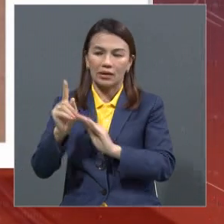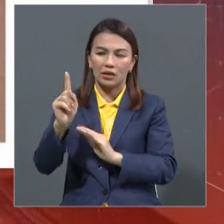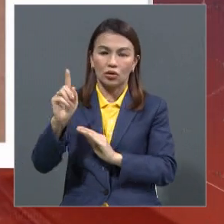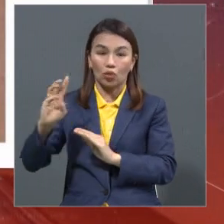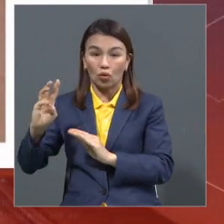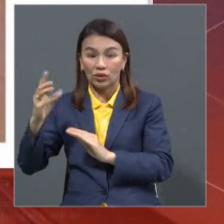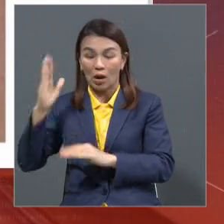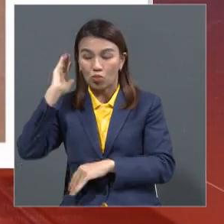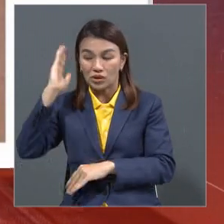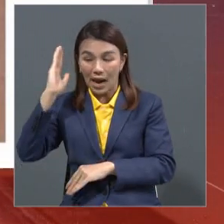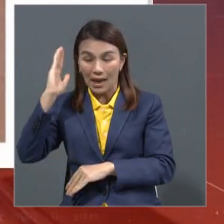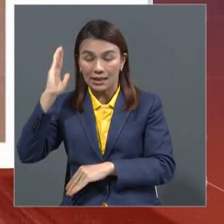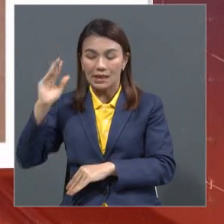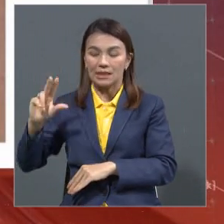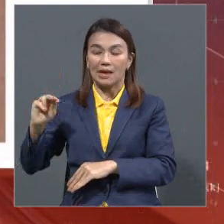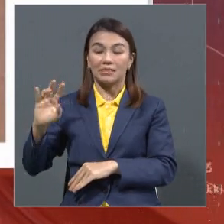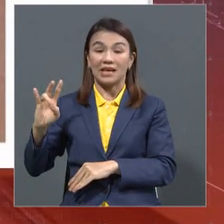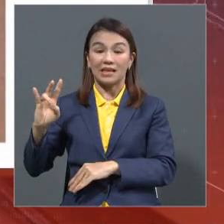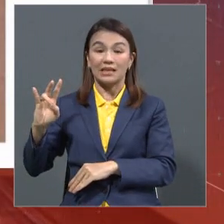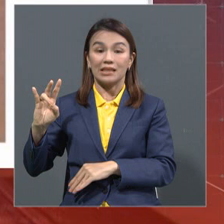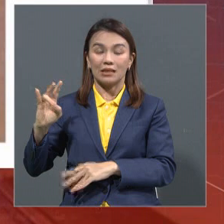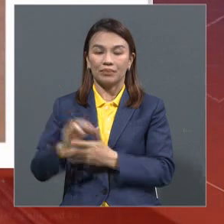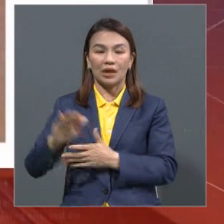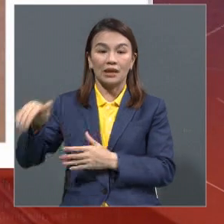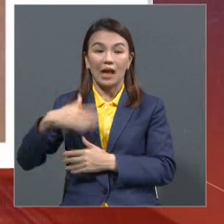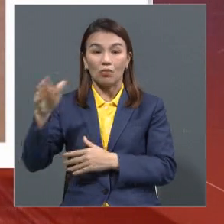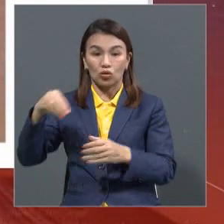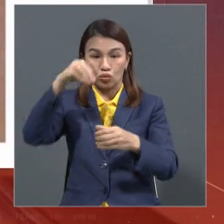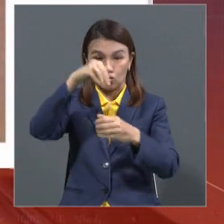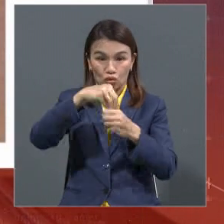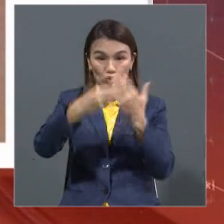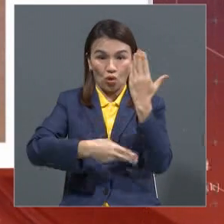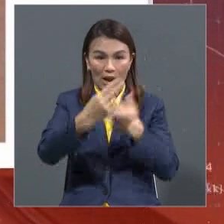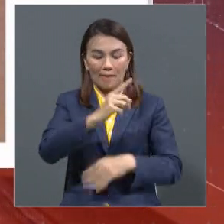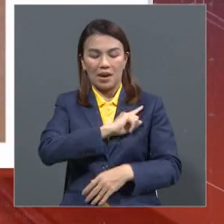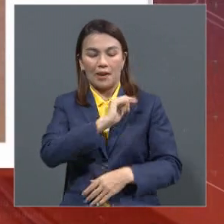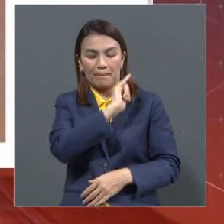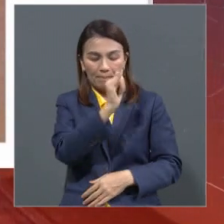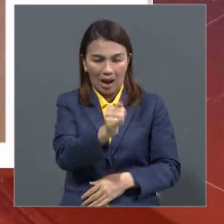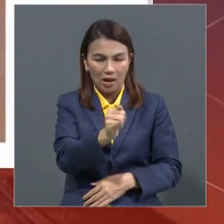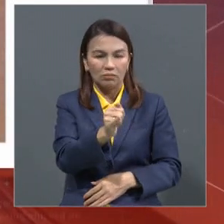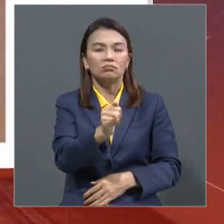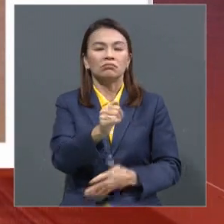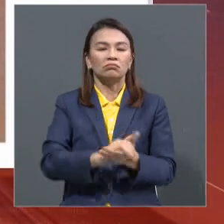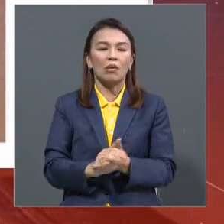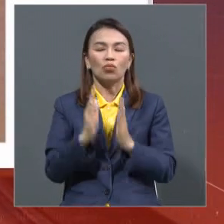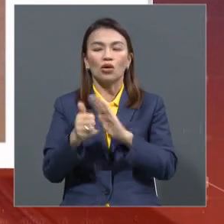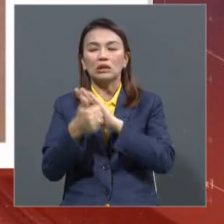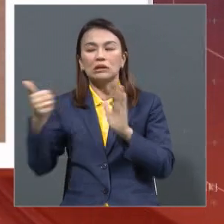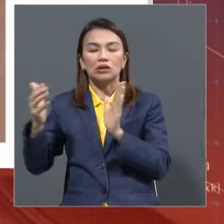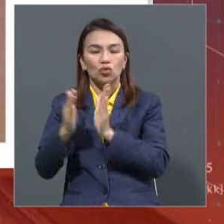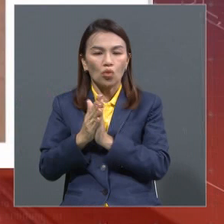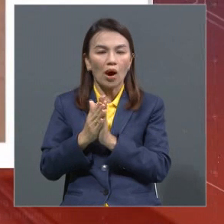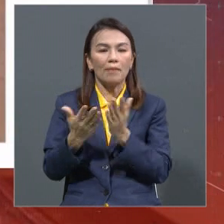อายุ 3.7คือหมายเลข 3แต่ละคนเนี่ยทุกคนเข้ามาเช็คอินที่โรงแรมด้วยตัวเองไม่มีไคนอื่นแปลกปลอมมาไม่มี